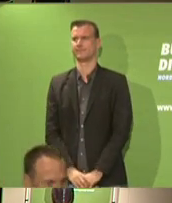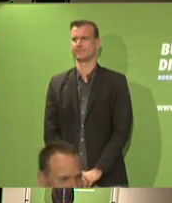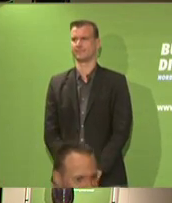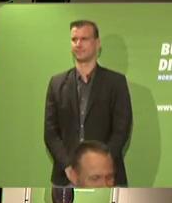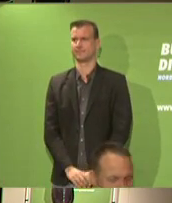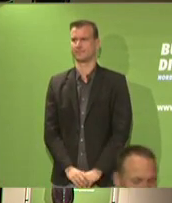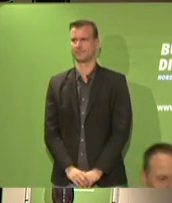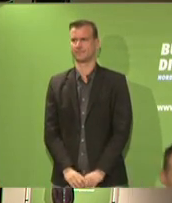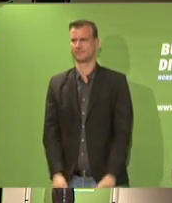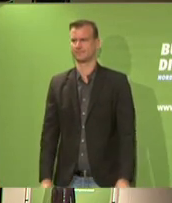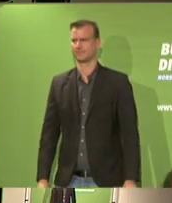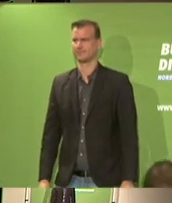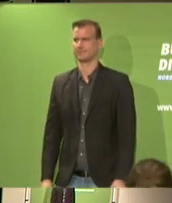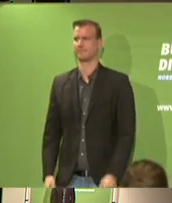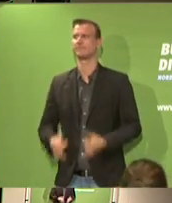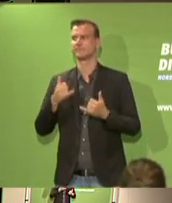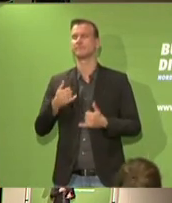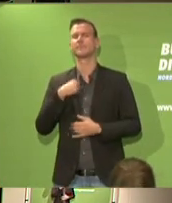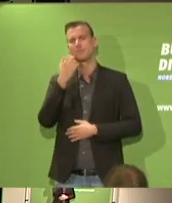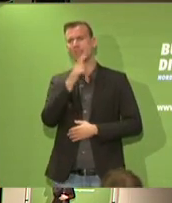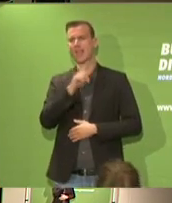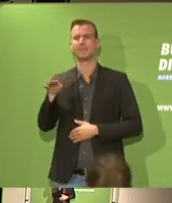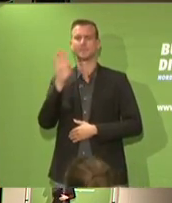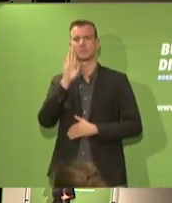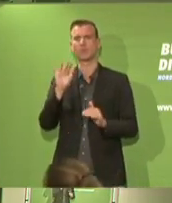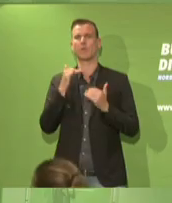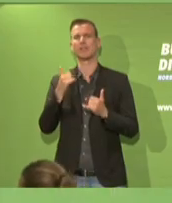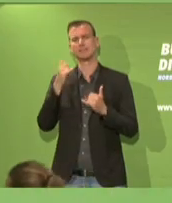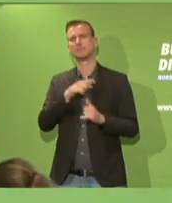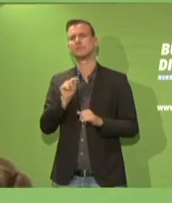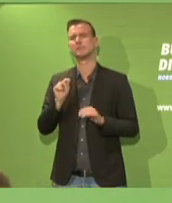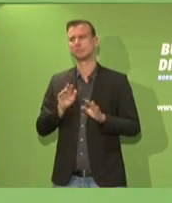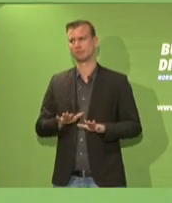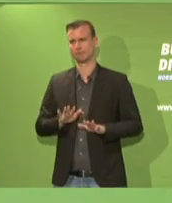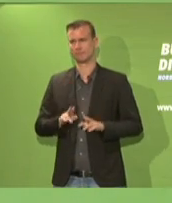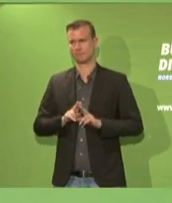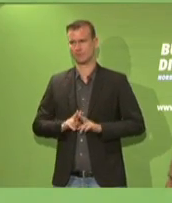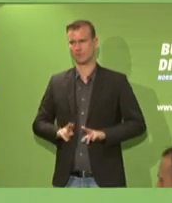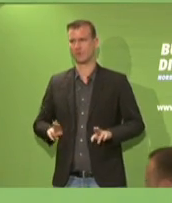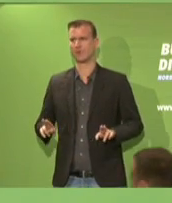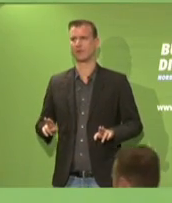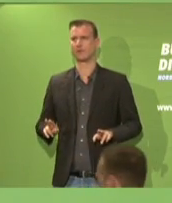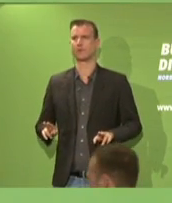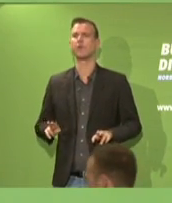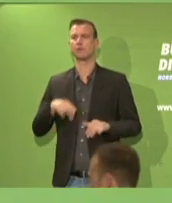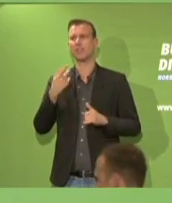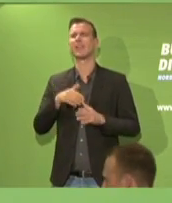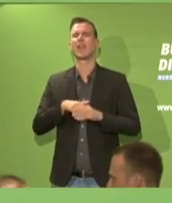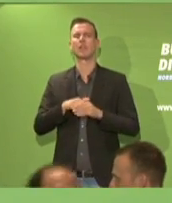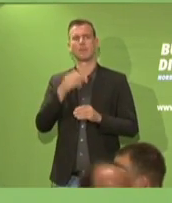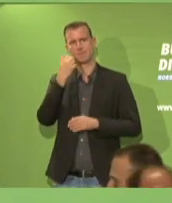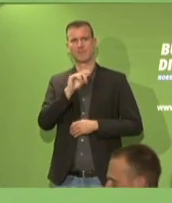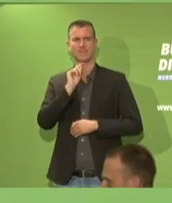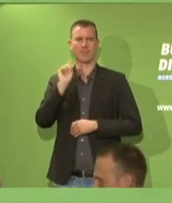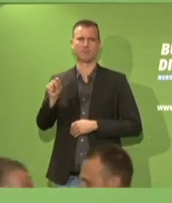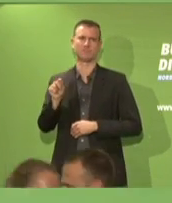Und ich bitte darum, dass jetzt alle zuhören, dass wir uns wieder etwas beruhigen und dass wir uns wirklich zum Gratulieren nach draußen bewegen, damit